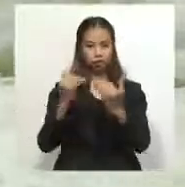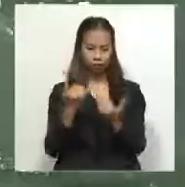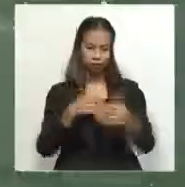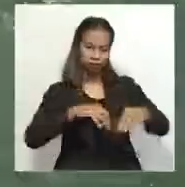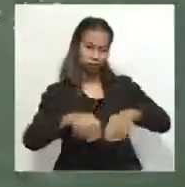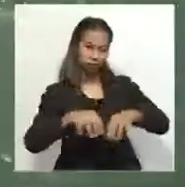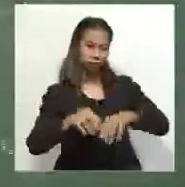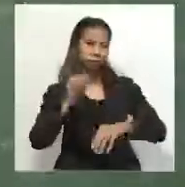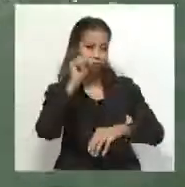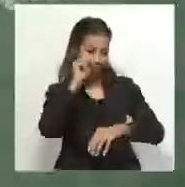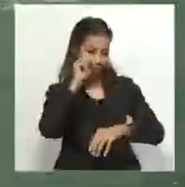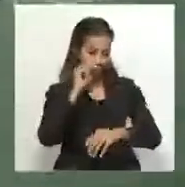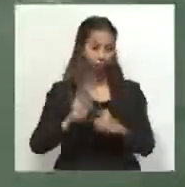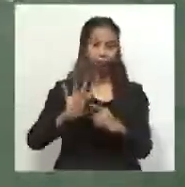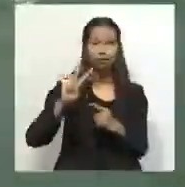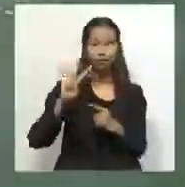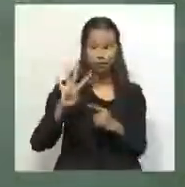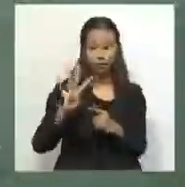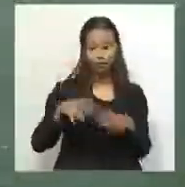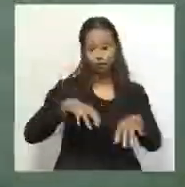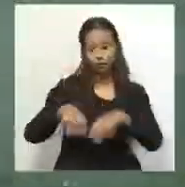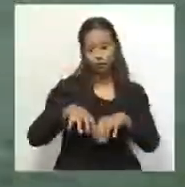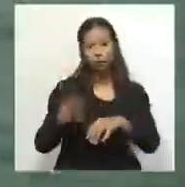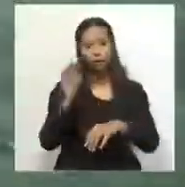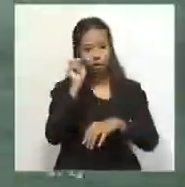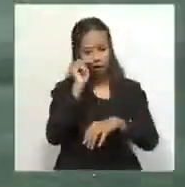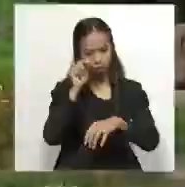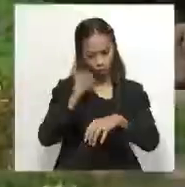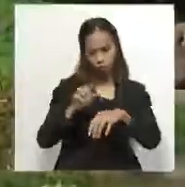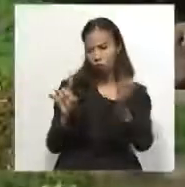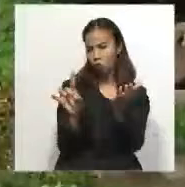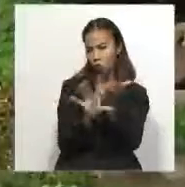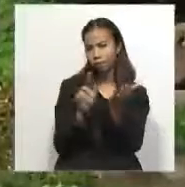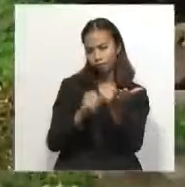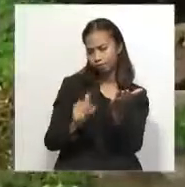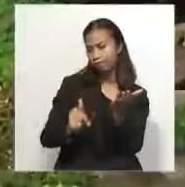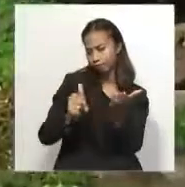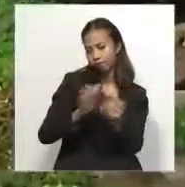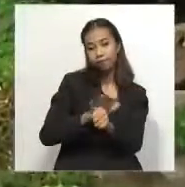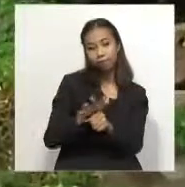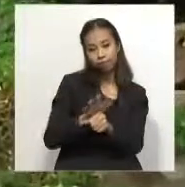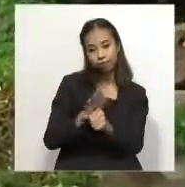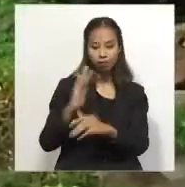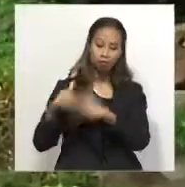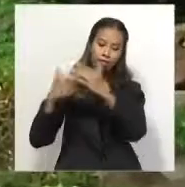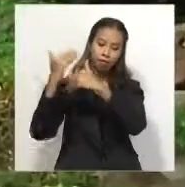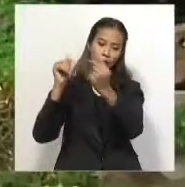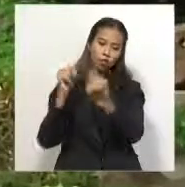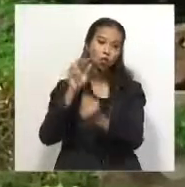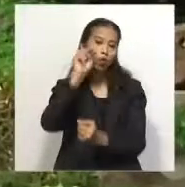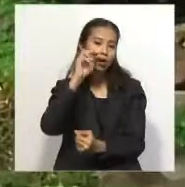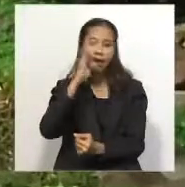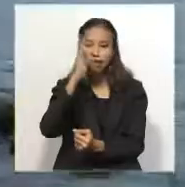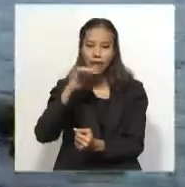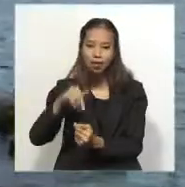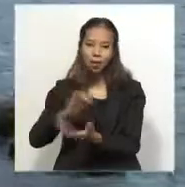ของน้ำ4ครับการจัดการคุณภาพน้ำเพื่อให้แหล่งน้ำนั้นมีคุณภาพอยู่ในระดับพอใช้พัฒนาระบบบำบัดน้ำเสียเพิ่ม